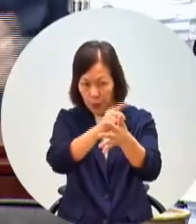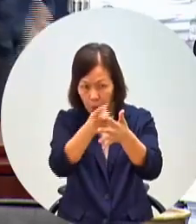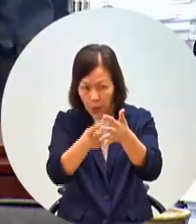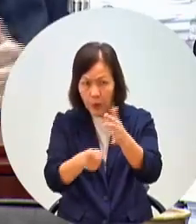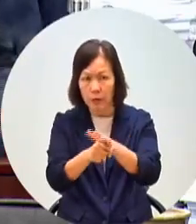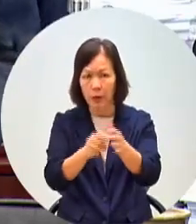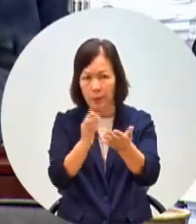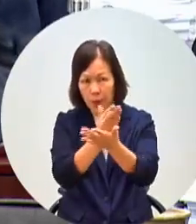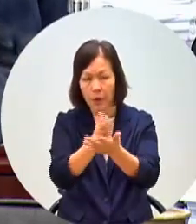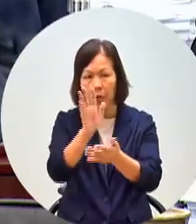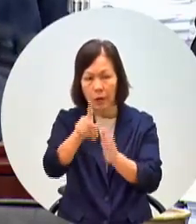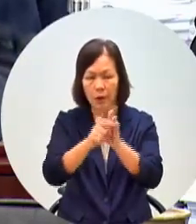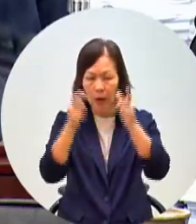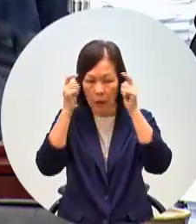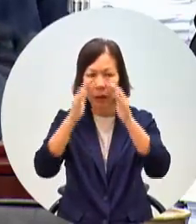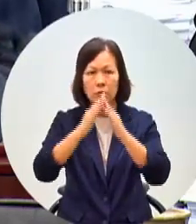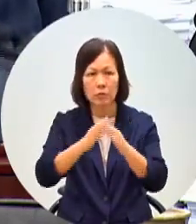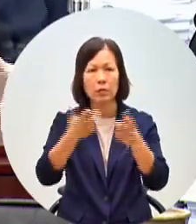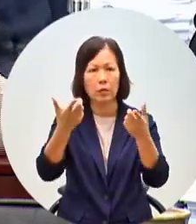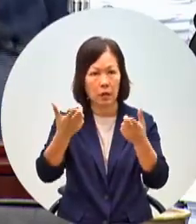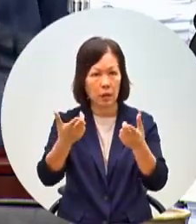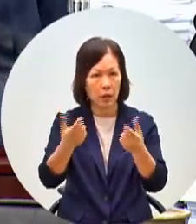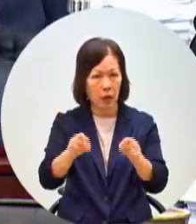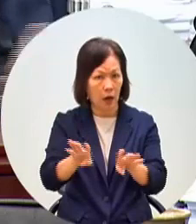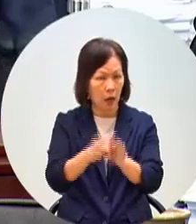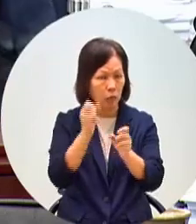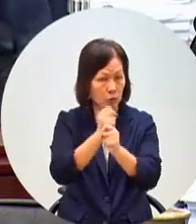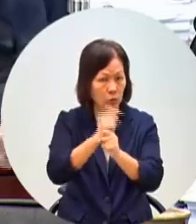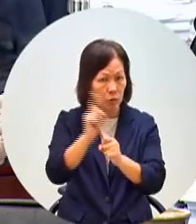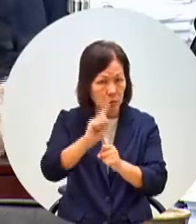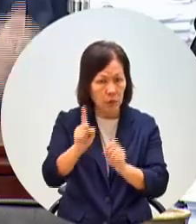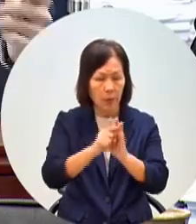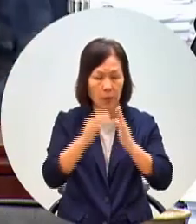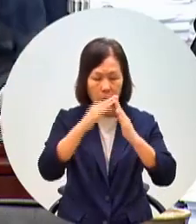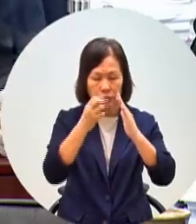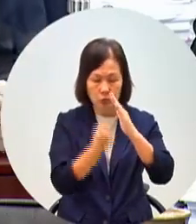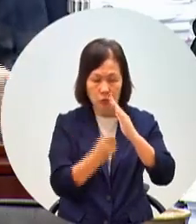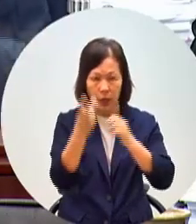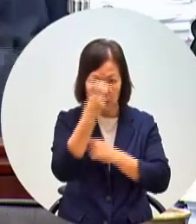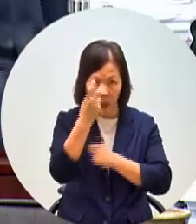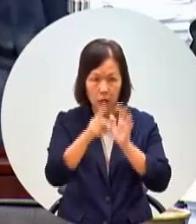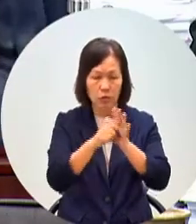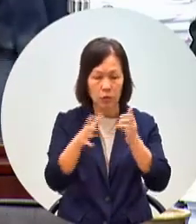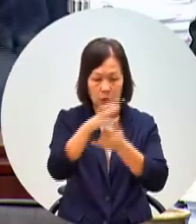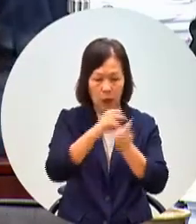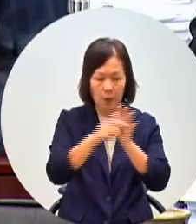好，高雄市也开始在做什么呢？我们的居家照护是全台湾做的最彻底